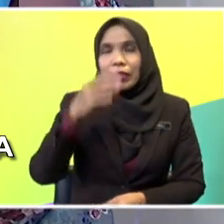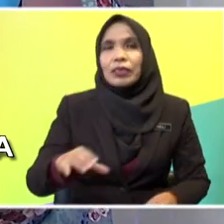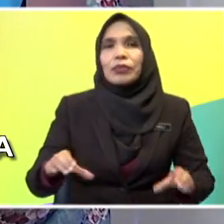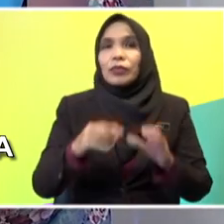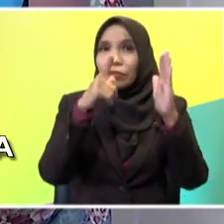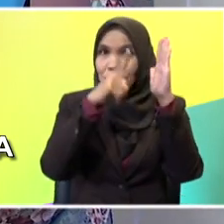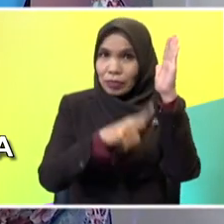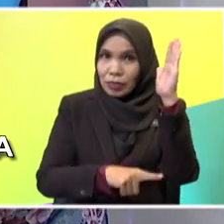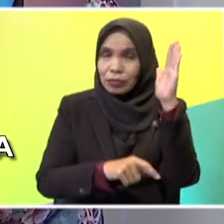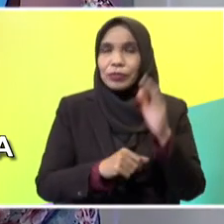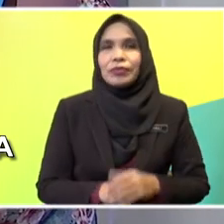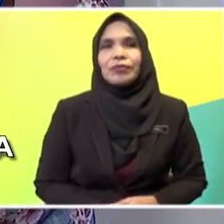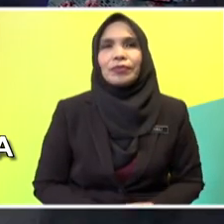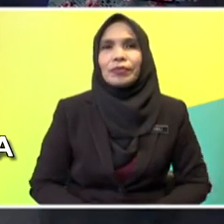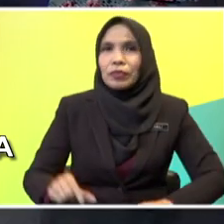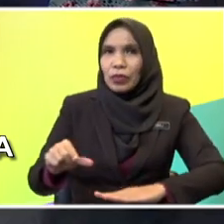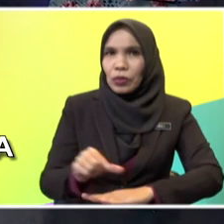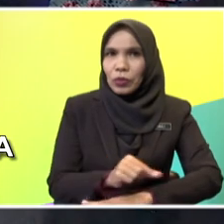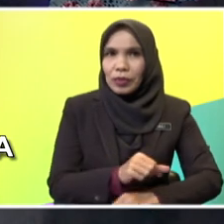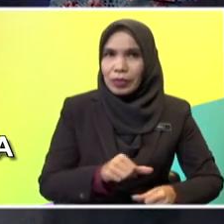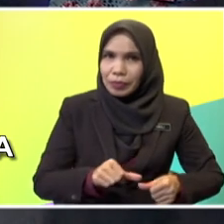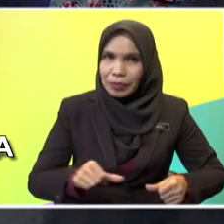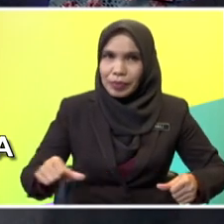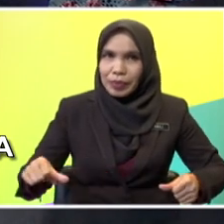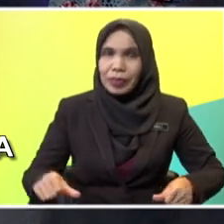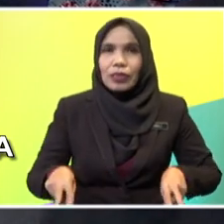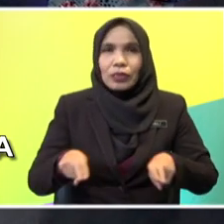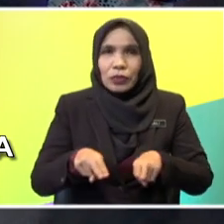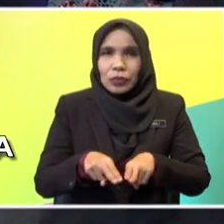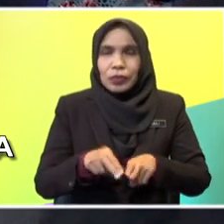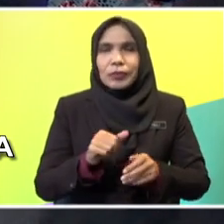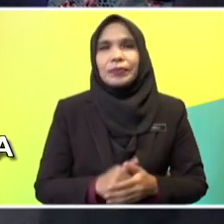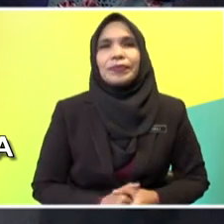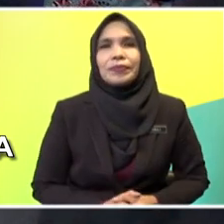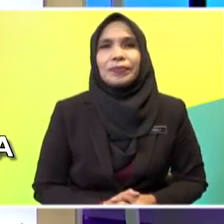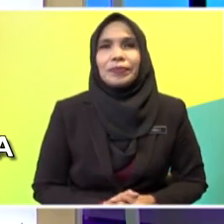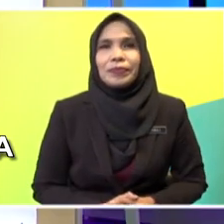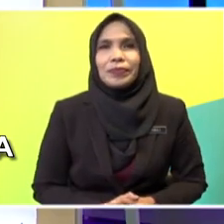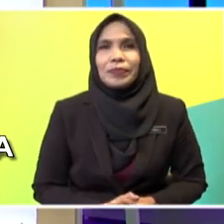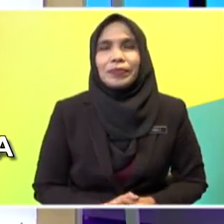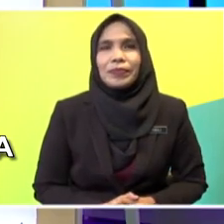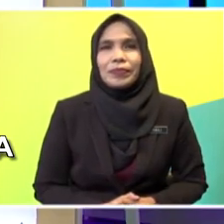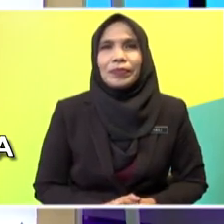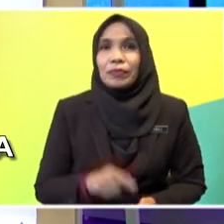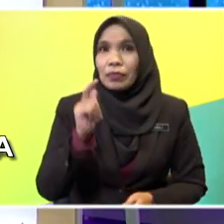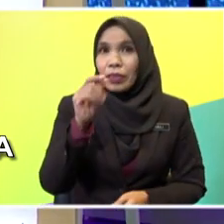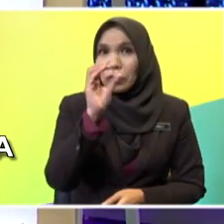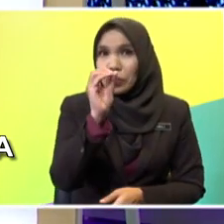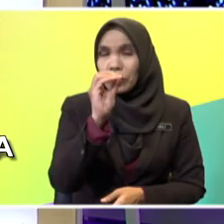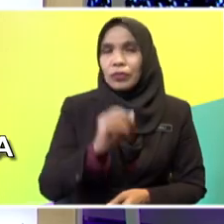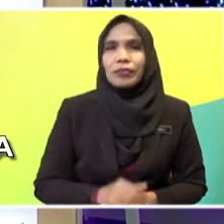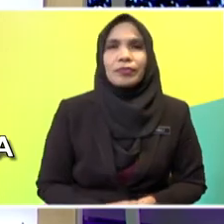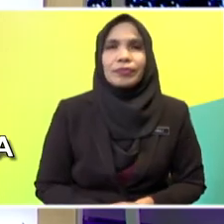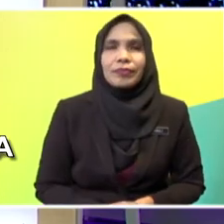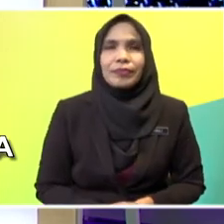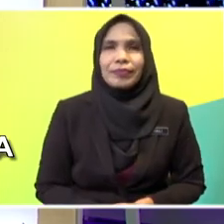Untuk labu. Daripada sini ke sini adalah labu baju. Itu yang ditandakan kosong tadi tu. Faham, Cikgu. Okey, kita